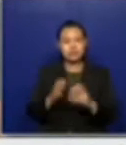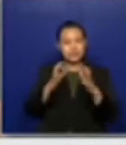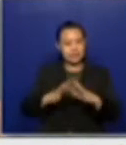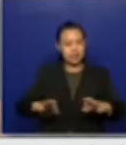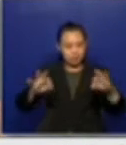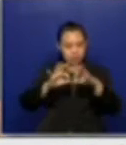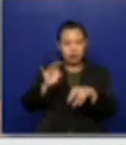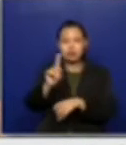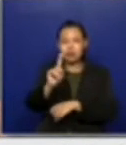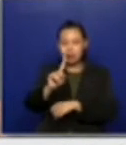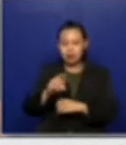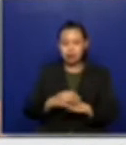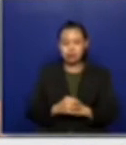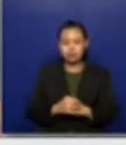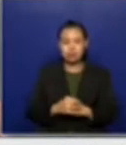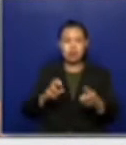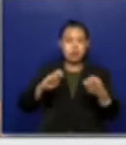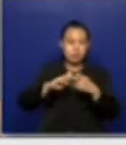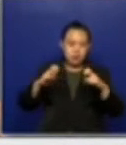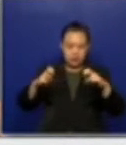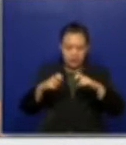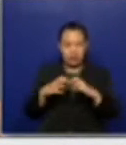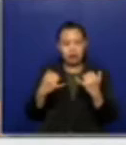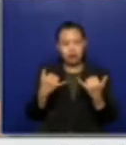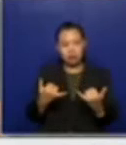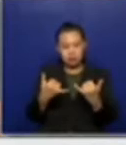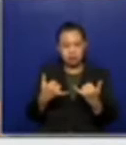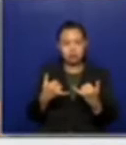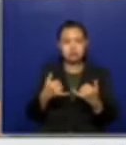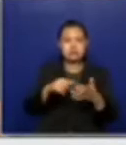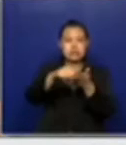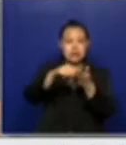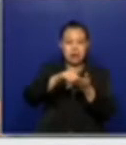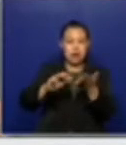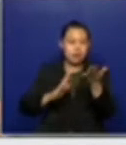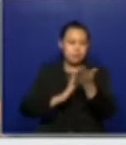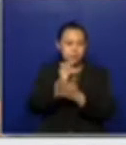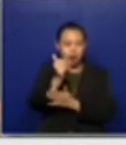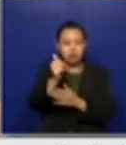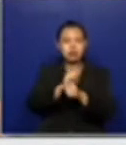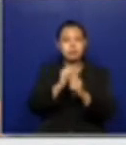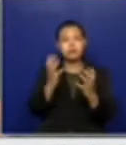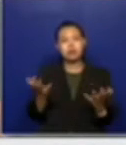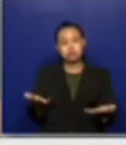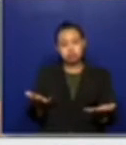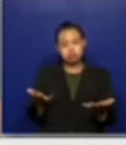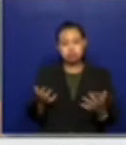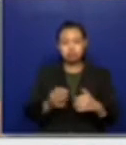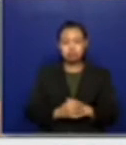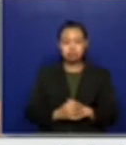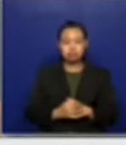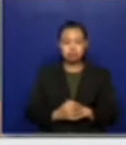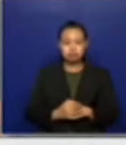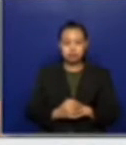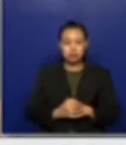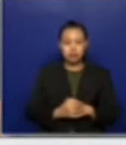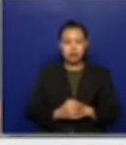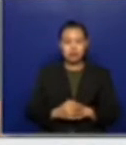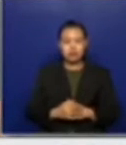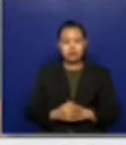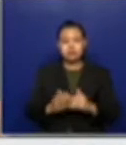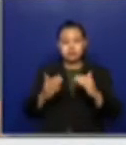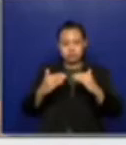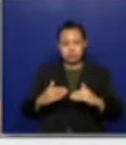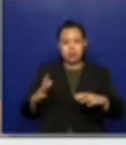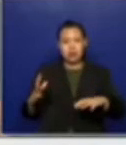าทางออกจากวิกฤตดังกล่าวได้อย่างไรท่านประธานที่เคารพครับในด้านการเมืองโคร